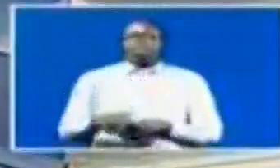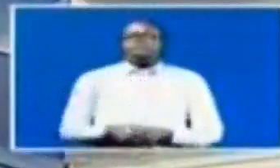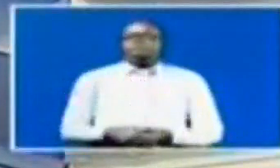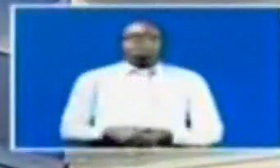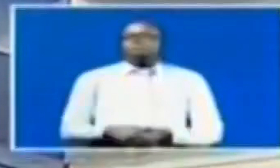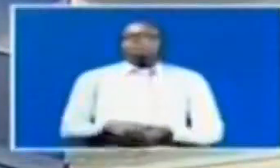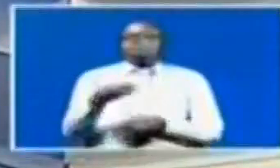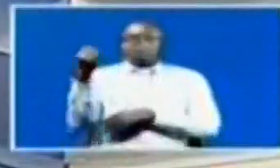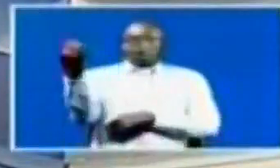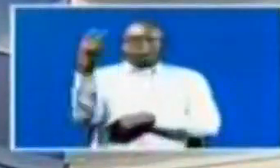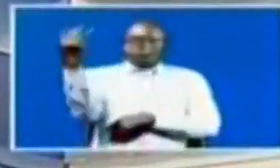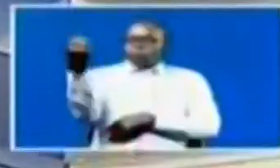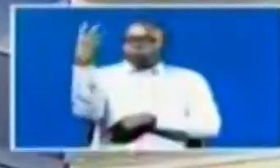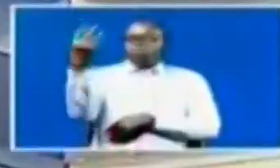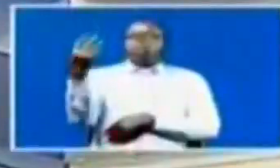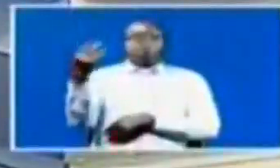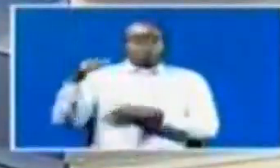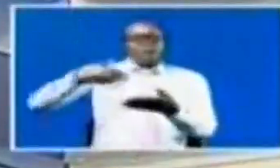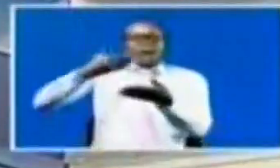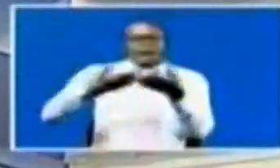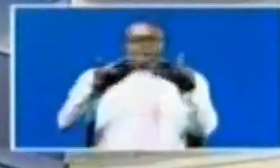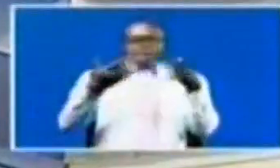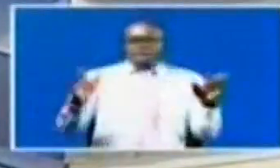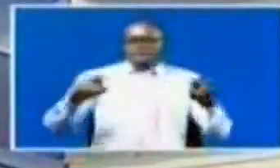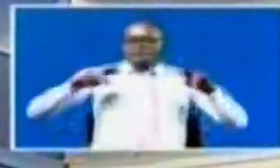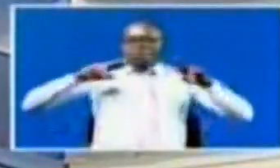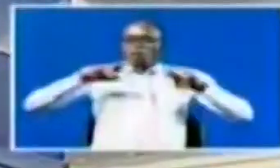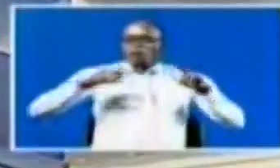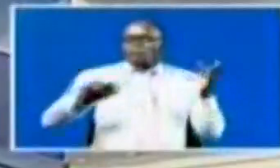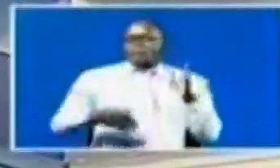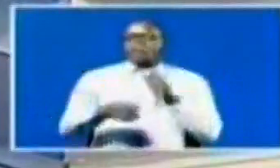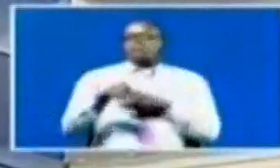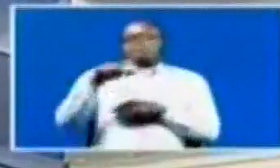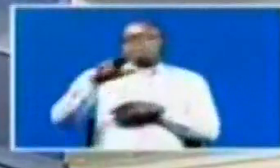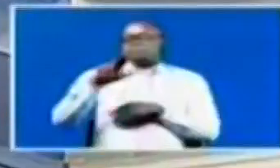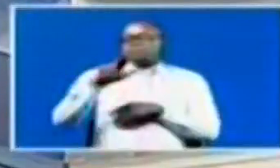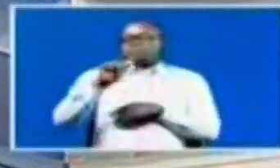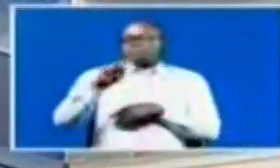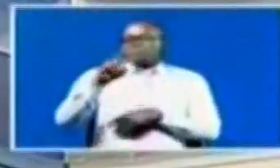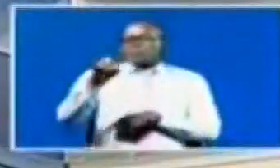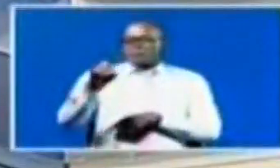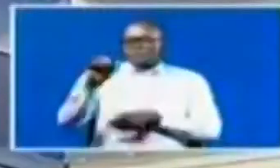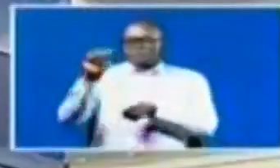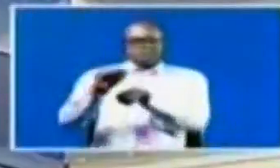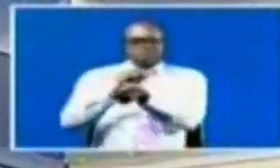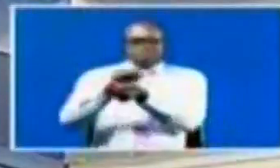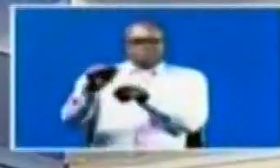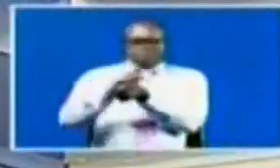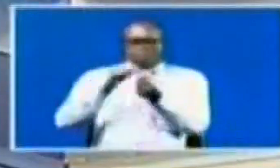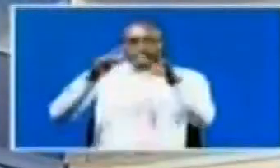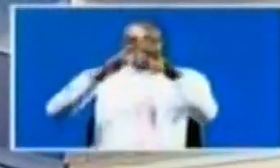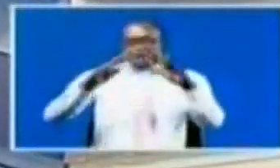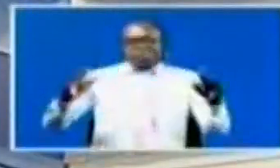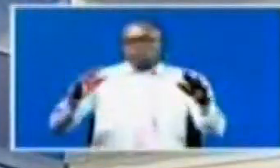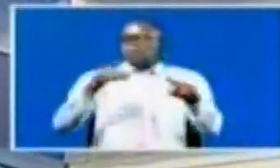ya tingatinga la ubomoaji limefika kwenye hoteli ya Grand Manor eneo la Gigiri na kuanza kuliporomosha jengo